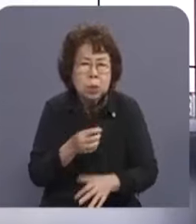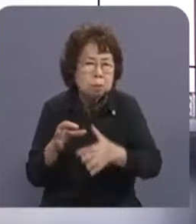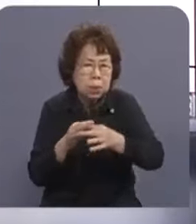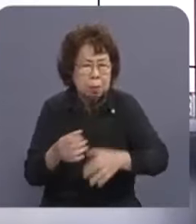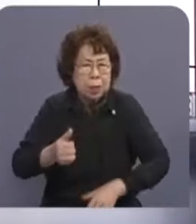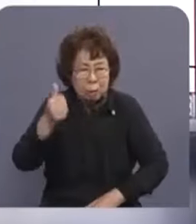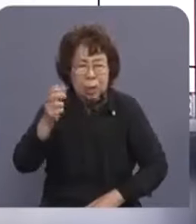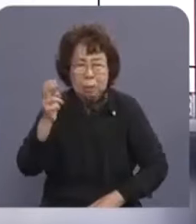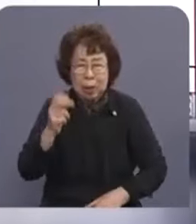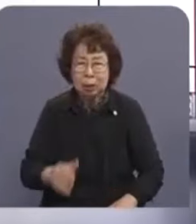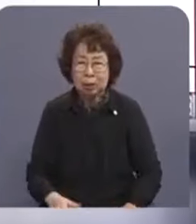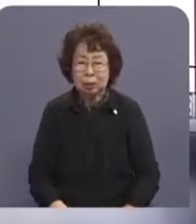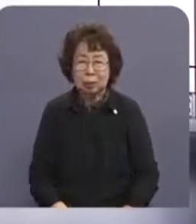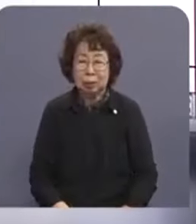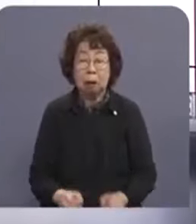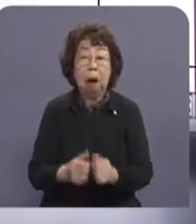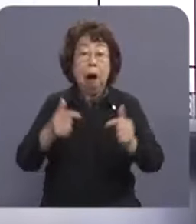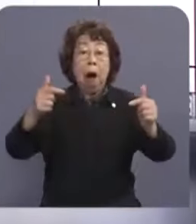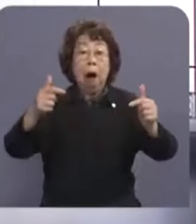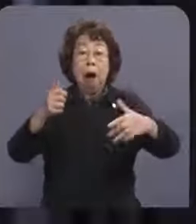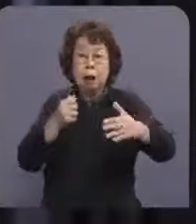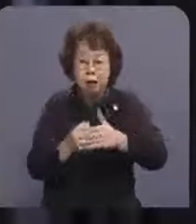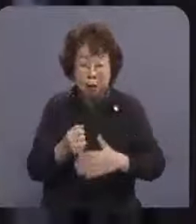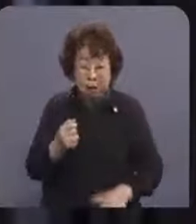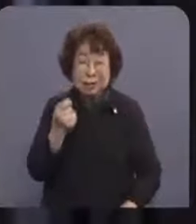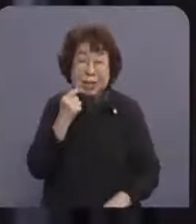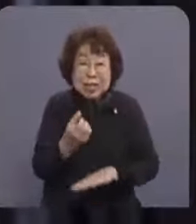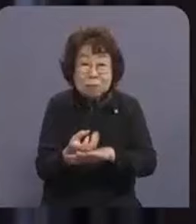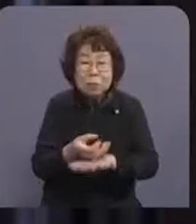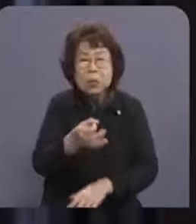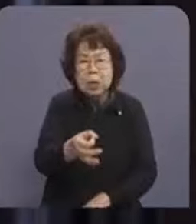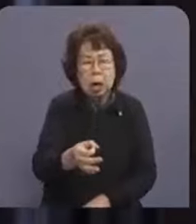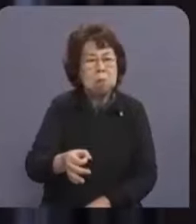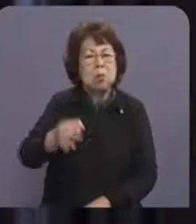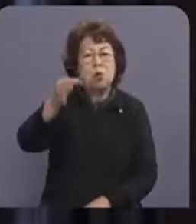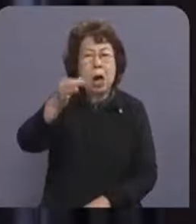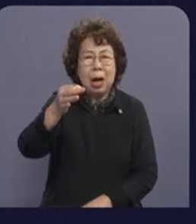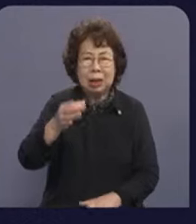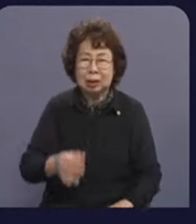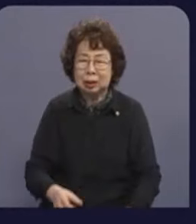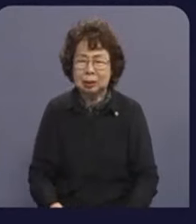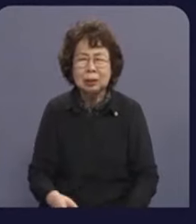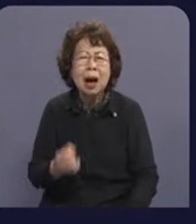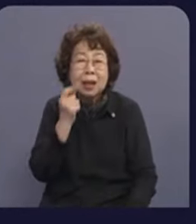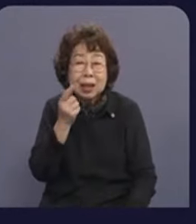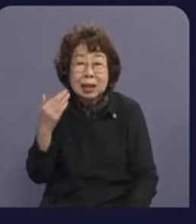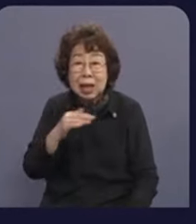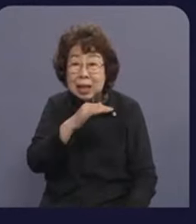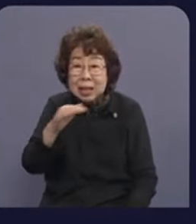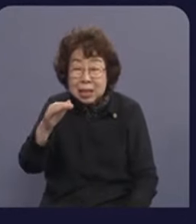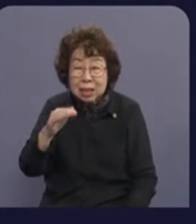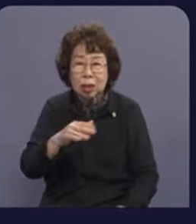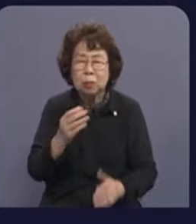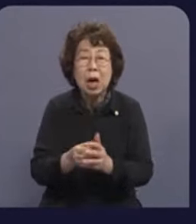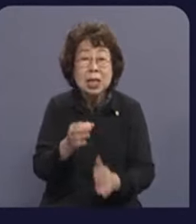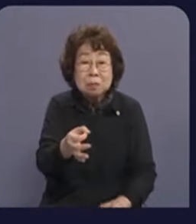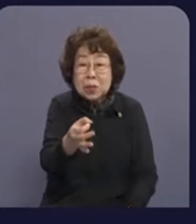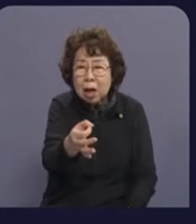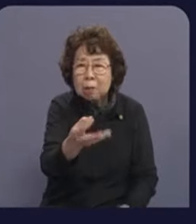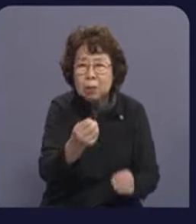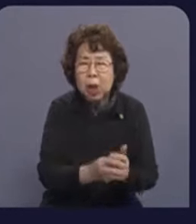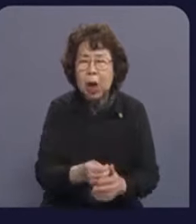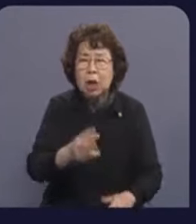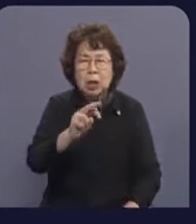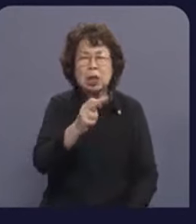보입니다 거래량이 폭증하며 거래소 금값도 크게 올랐습니다 지난 달말 기준 1g 당 금 가격은